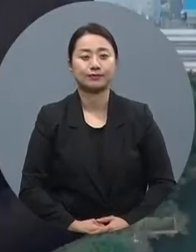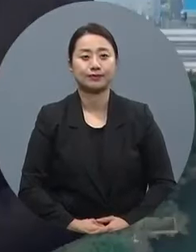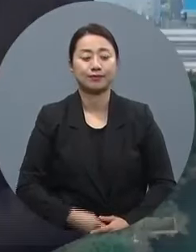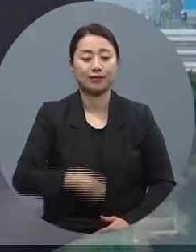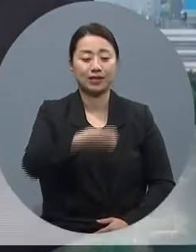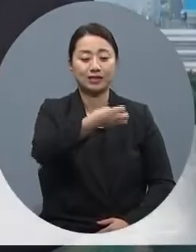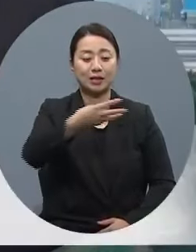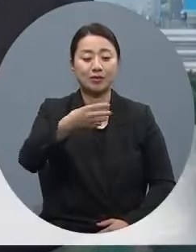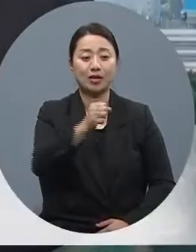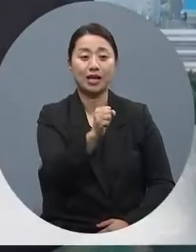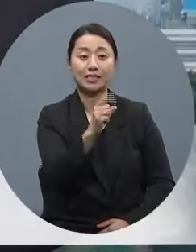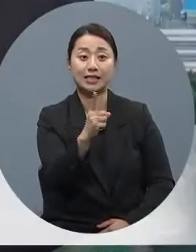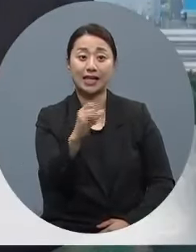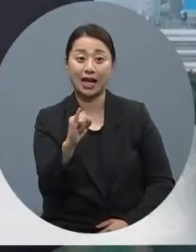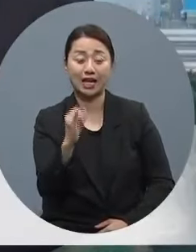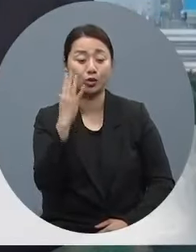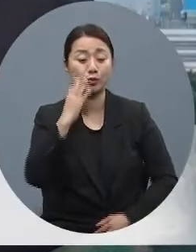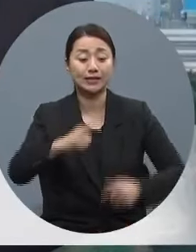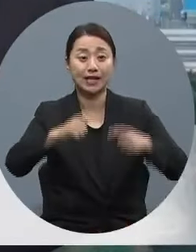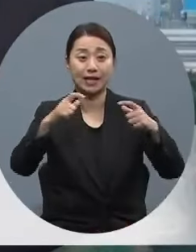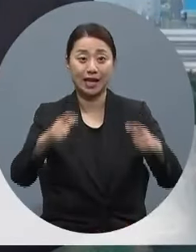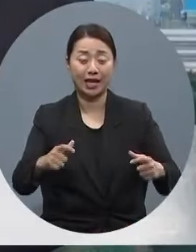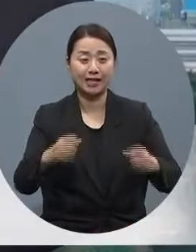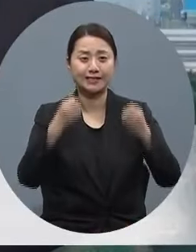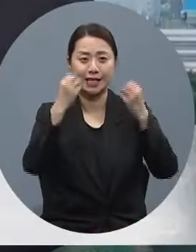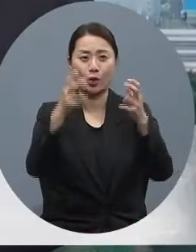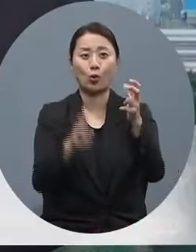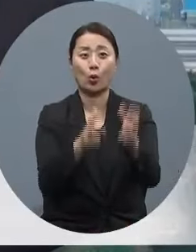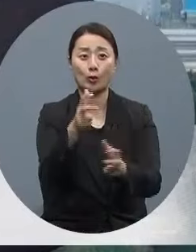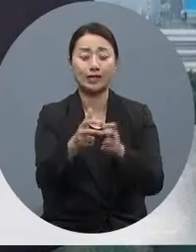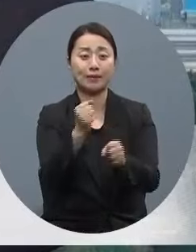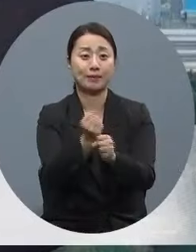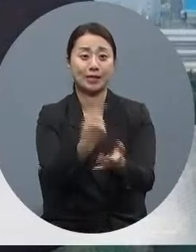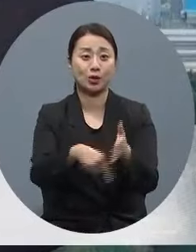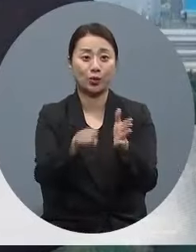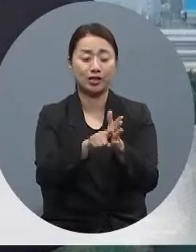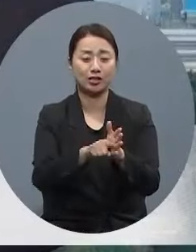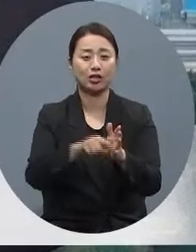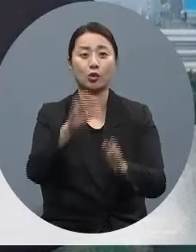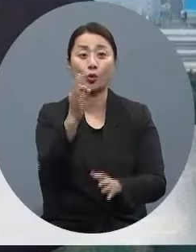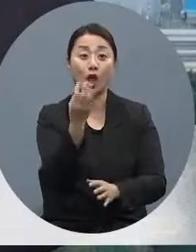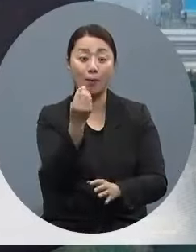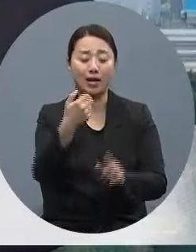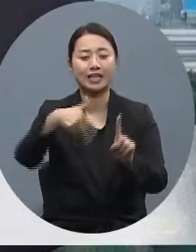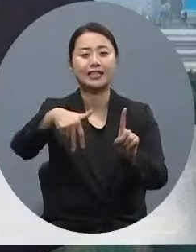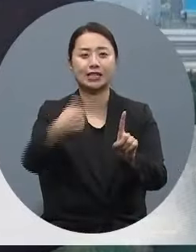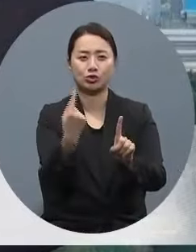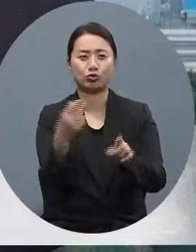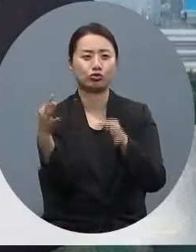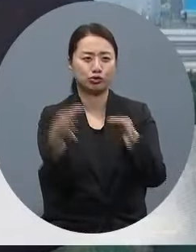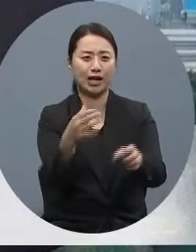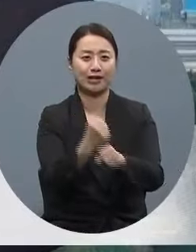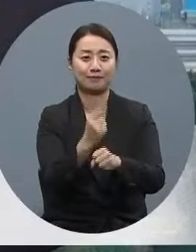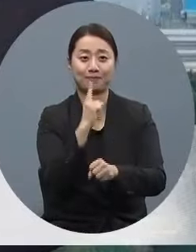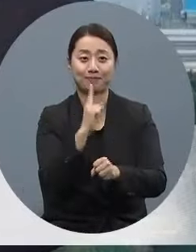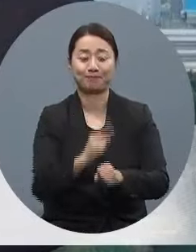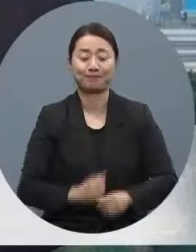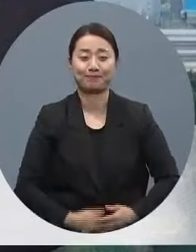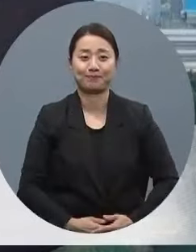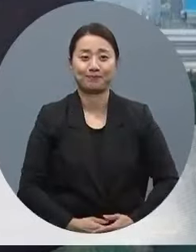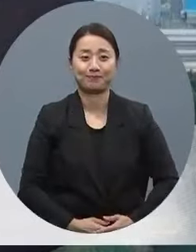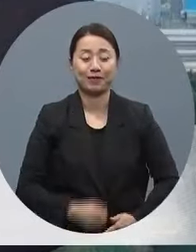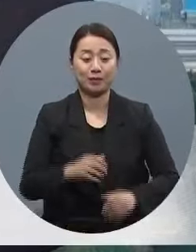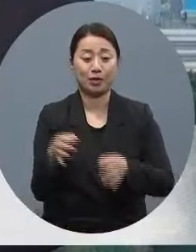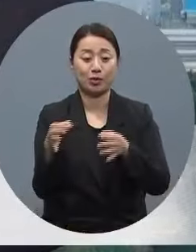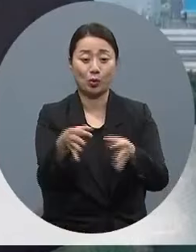삼성 SDI 울산 사업장 부지에 새로운 공장을 짓기 위해 1조원대 투자를 추진하겠다고 밝혔습니다